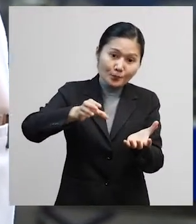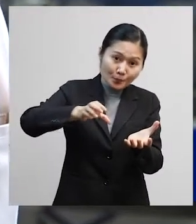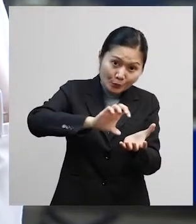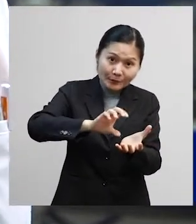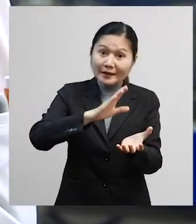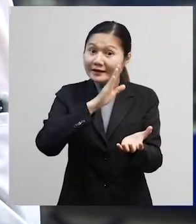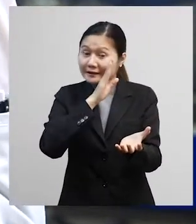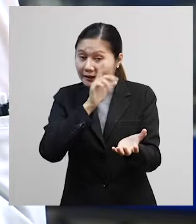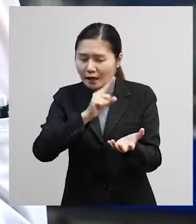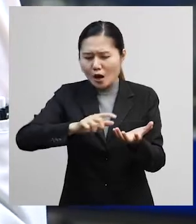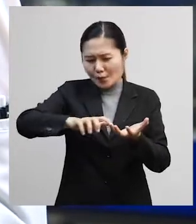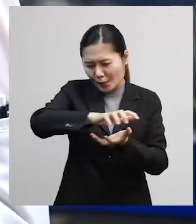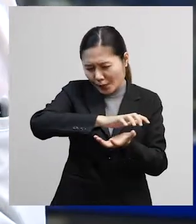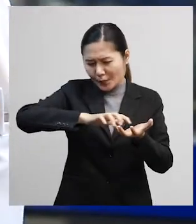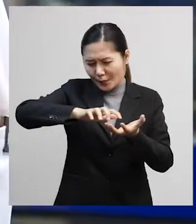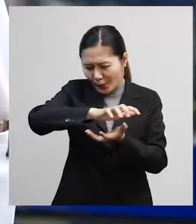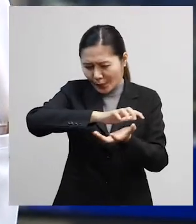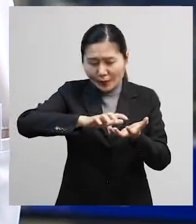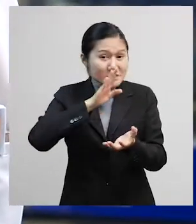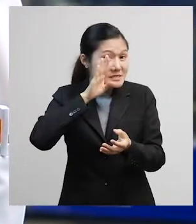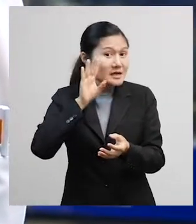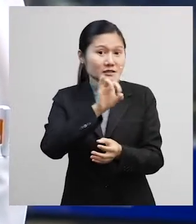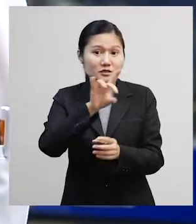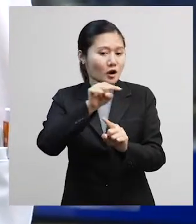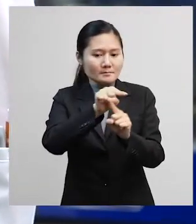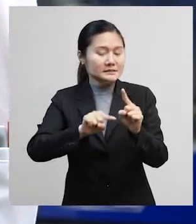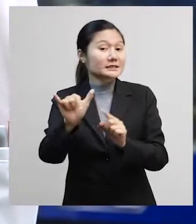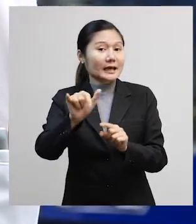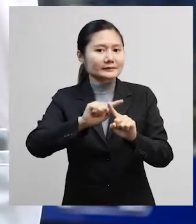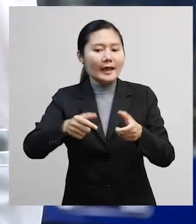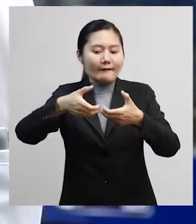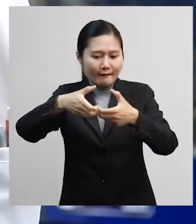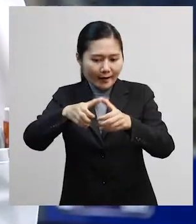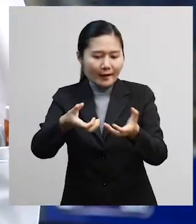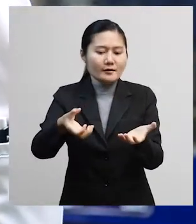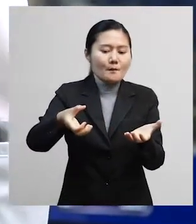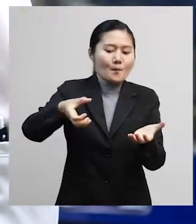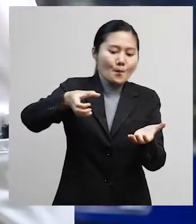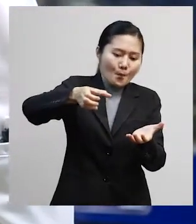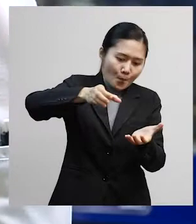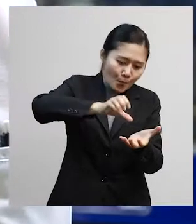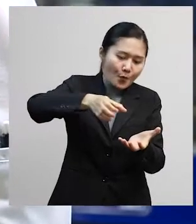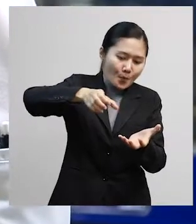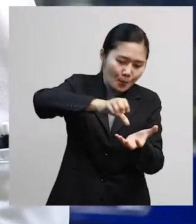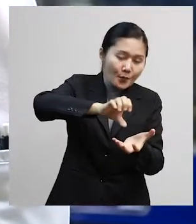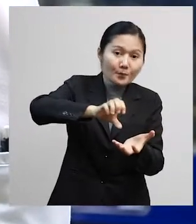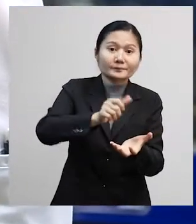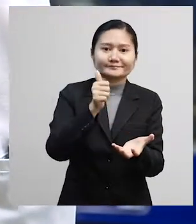ริ่มที่จะเข้ากันยังไม่ถึง 100% นะคะเราก็สามารถที่จะเติมไข่ในส่วนต่อไป